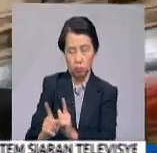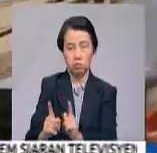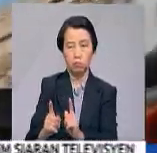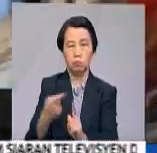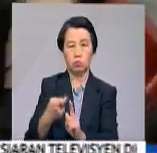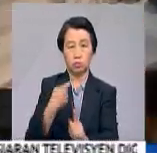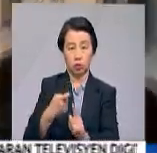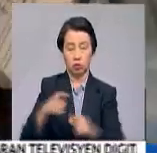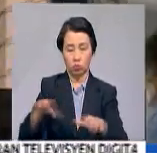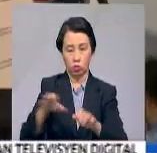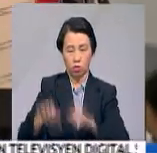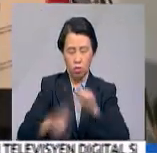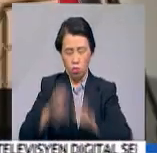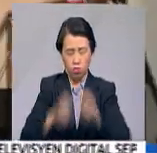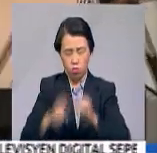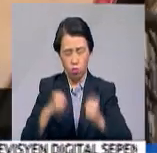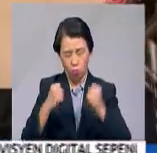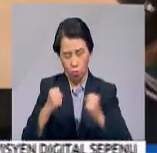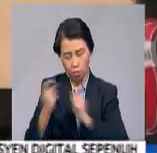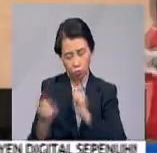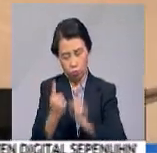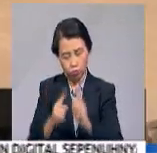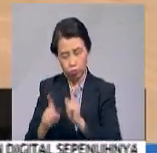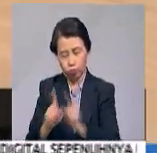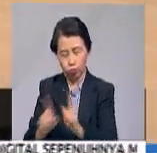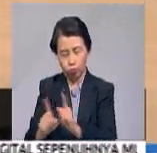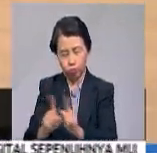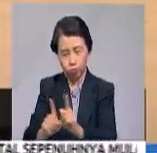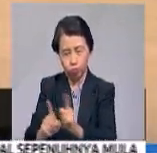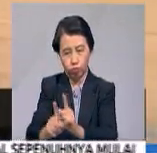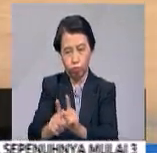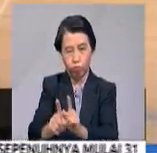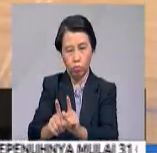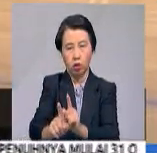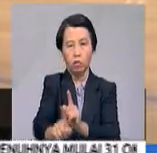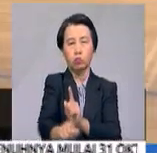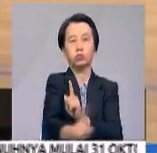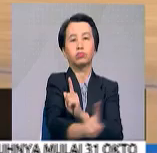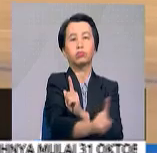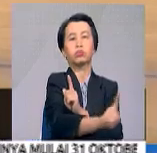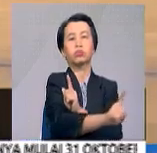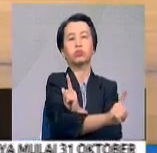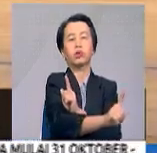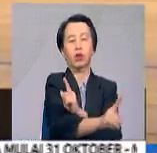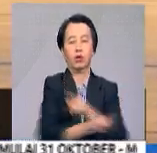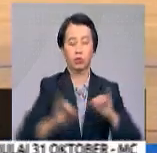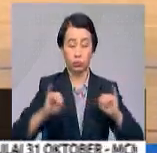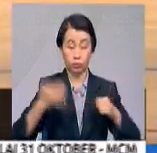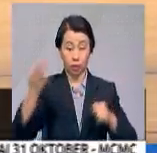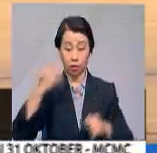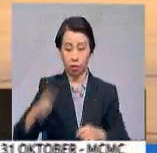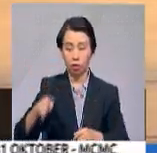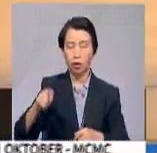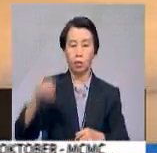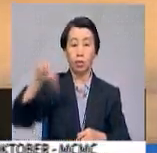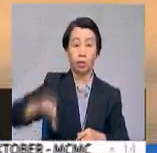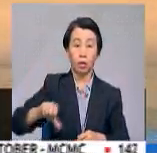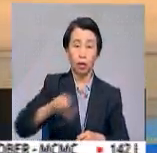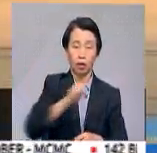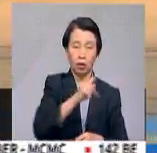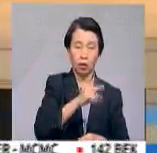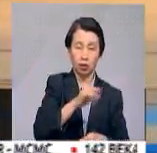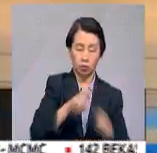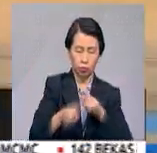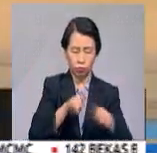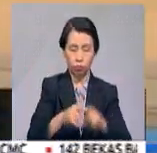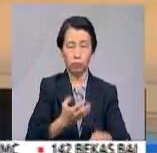Wakimoto melakukan kayuhan sekuat tenaga sekaligus meninggalkan pelumba Jepun di tempat kedua. Jumaat lalu Azizo tewas kepada Wakimoto dalam